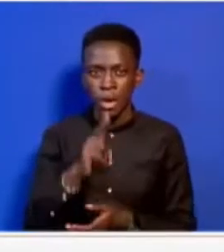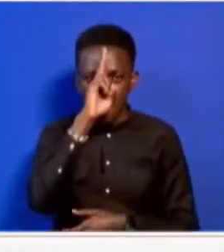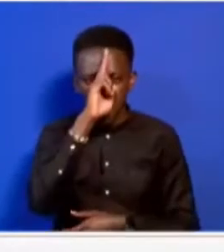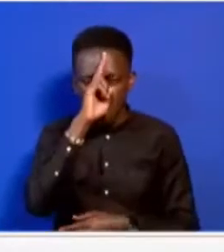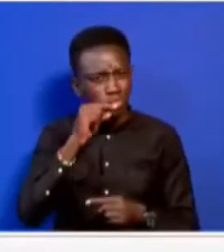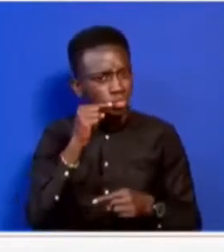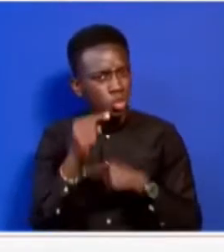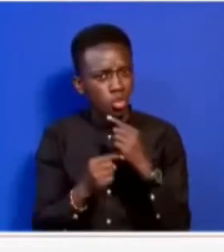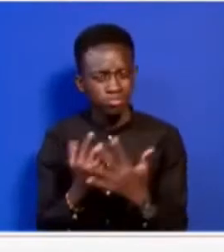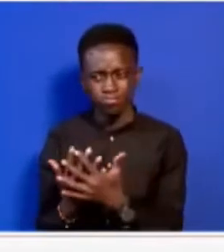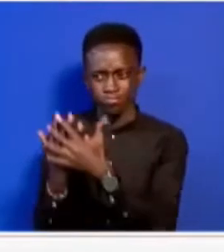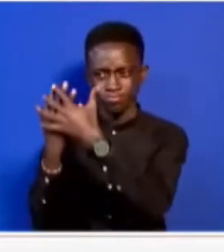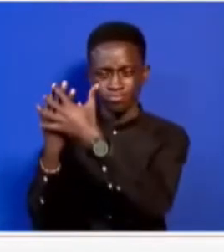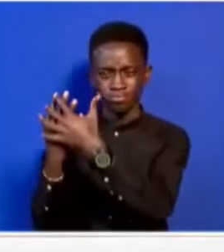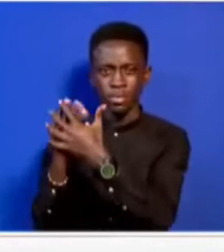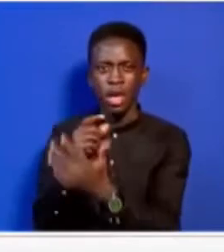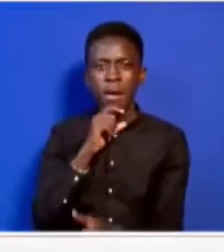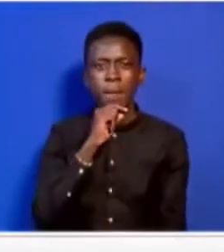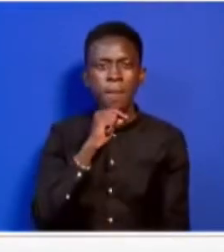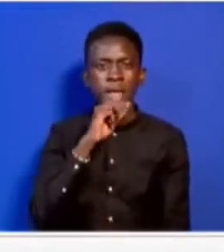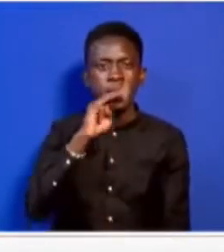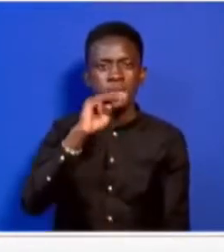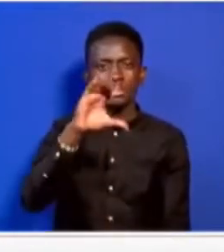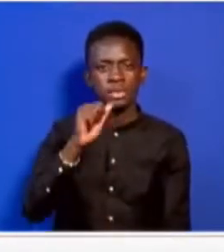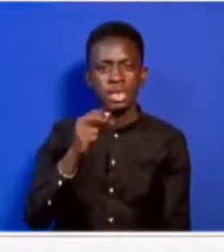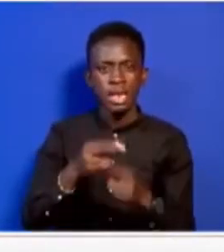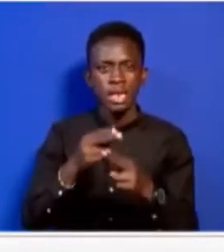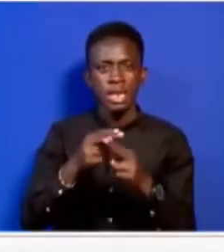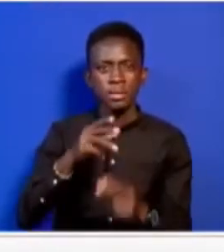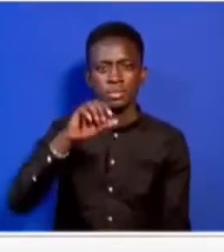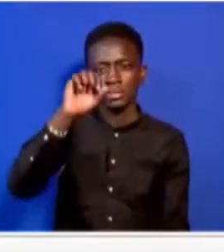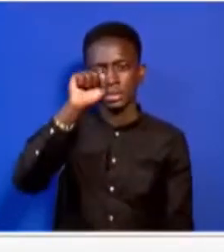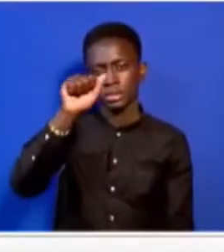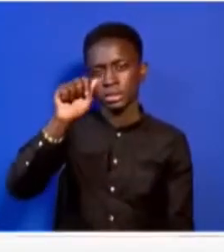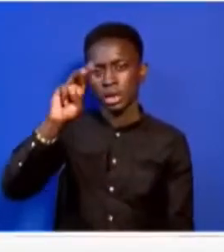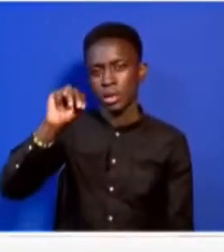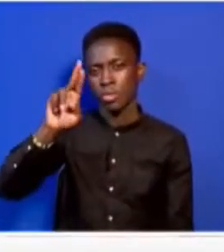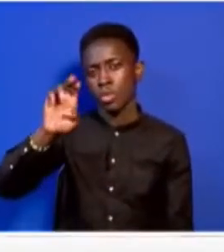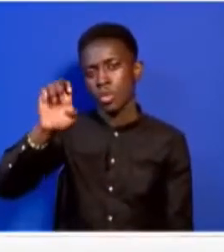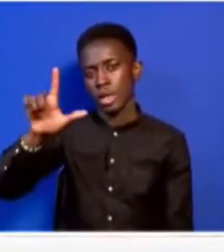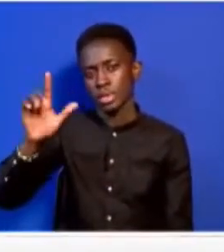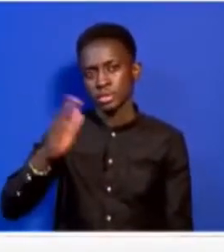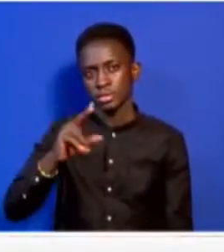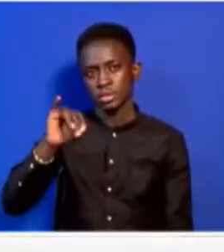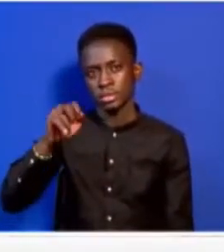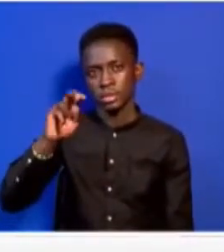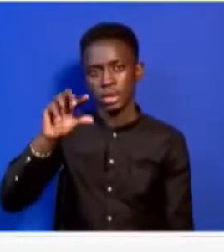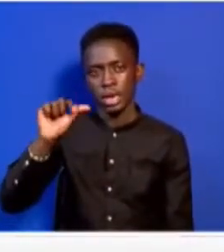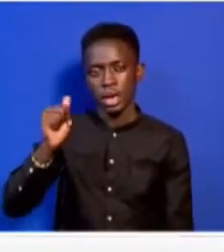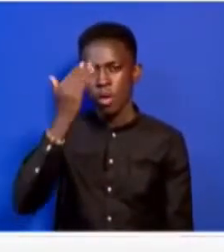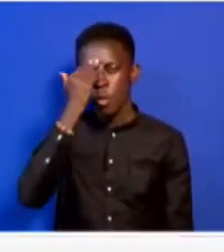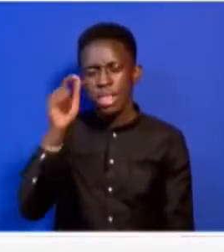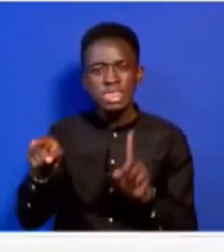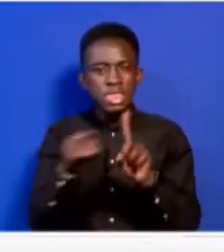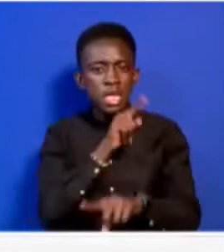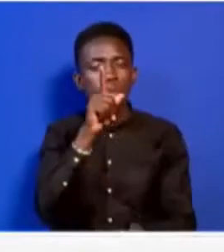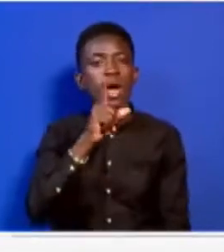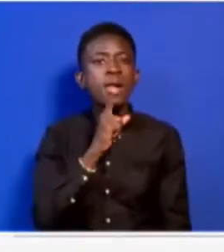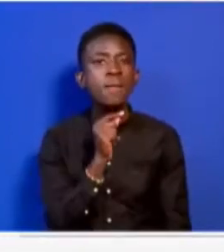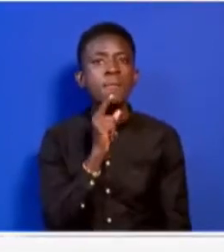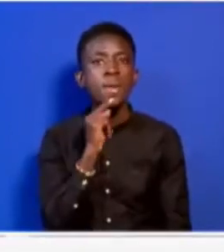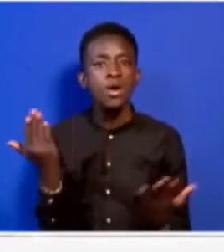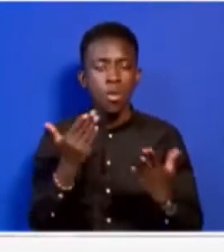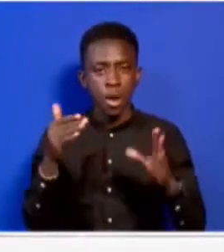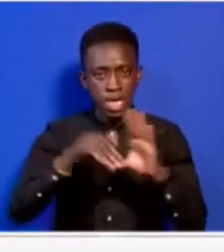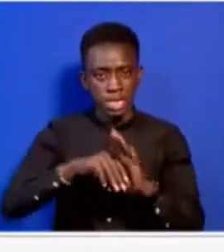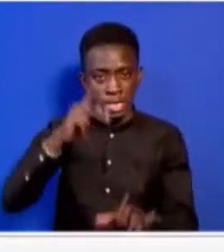wataendelea kumzuilia mwakilishi wadi wa Gatundu Samuel Njenga na washukiwa wanne wengine katika kisa cha mauaji ya mwanaume mmoja huko Juja, kaunti ya